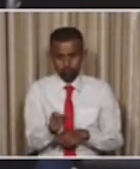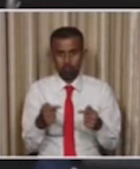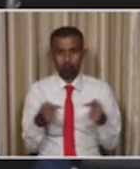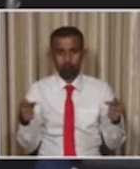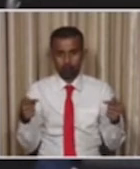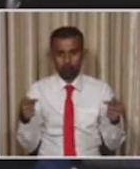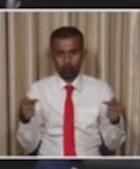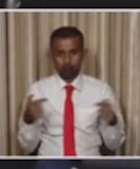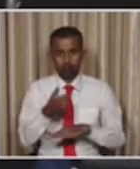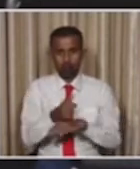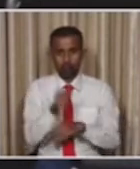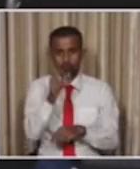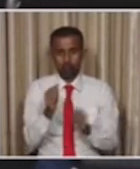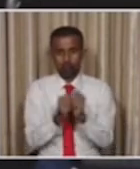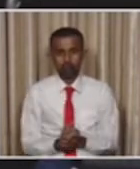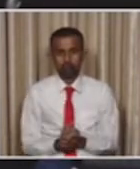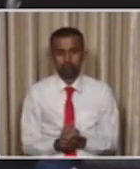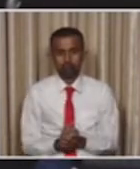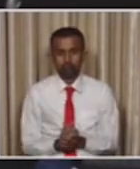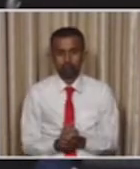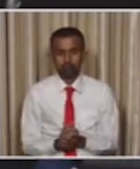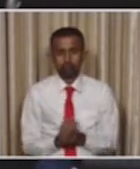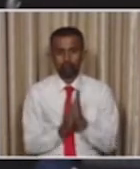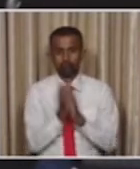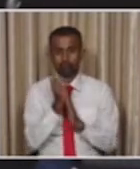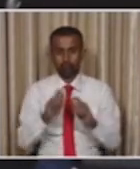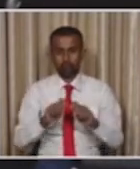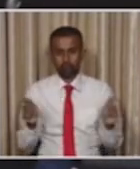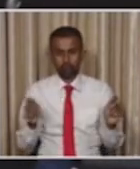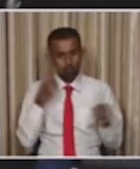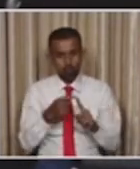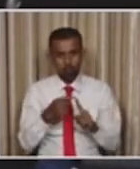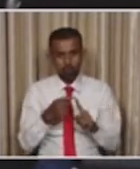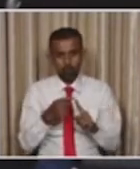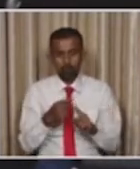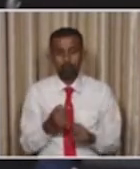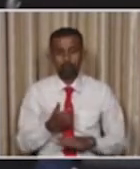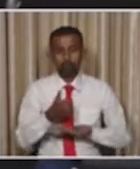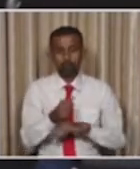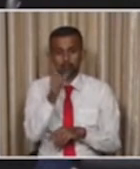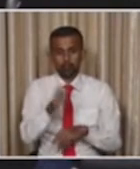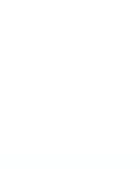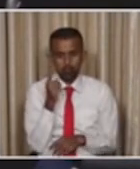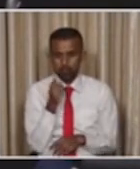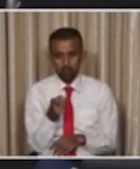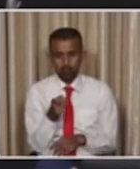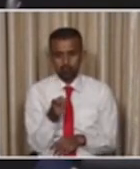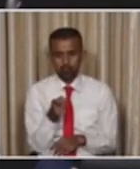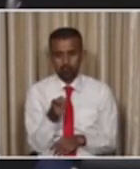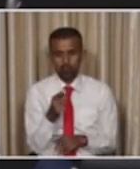විරුද්ධව සභාපතිවරයාගේ කාර්ය පිළිබඳව වරප්‍රසාද කඩවීම සම්බන්ධව සභාපතිවරයෙක් කැඳවන්න පුළුවන්ද?